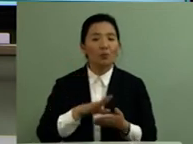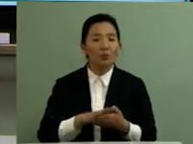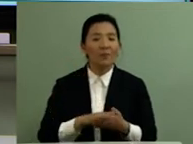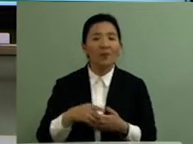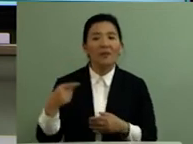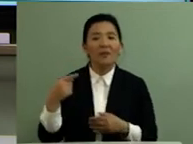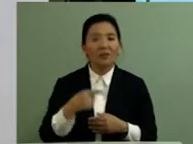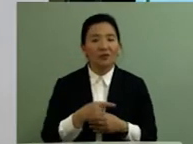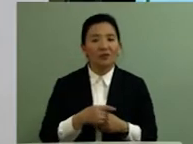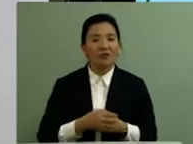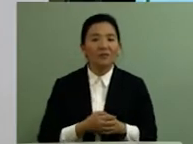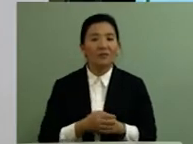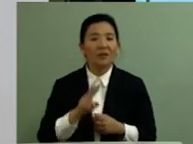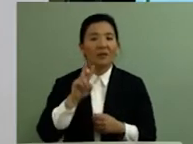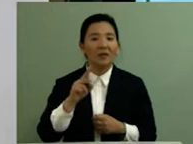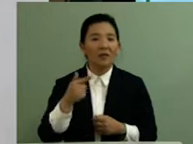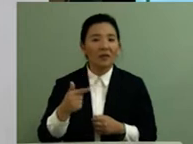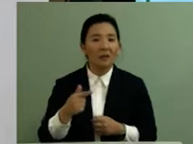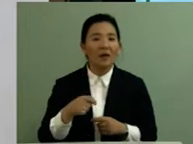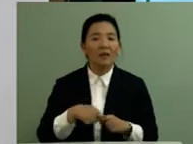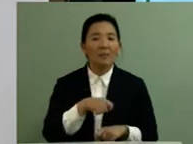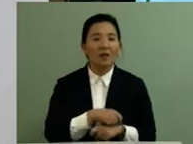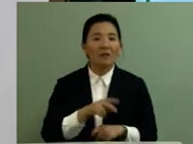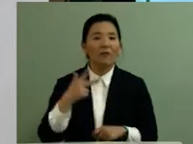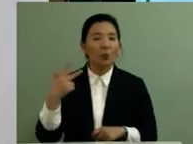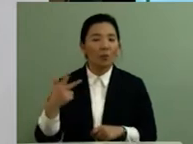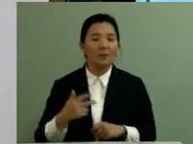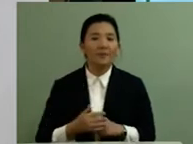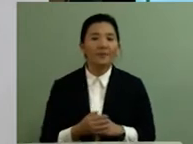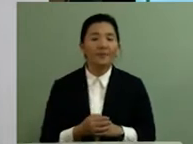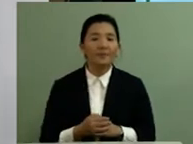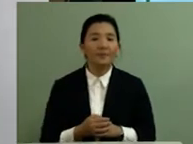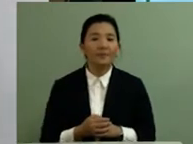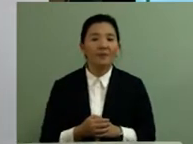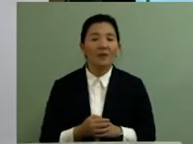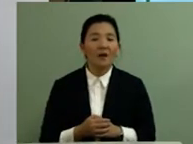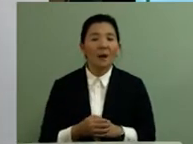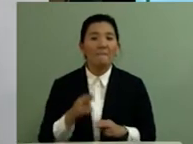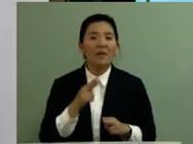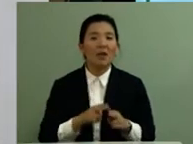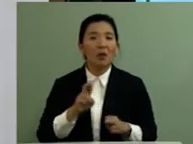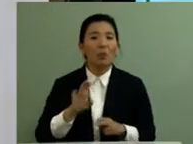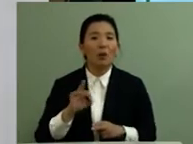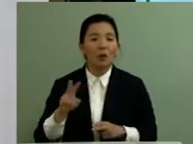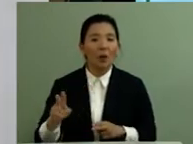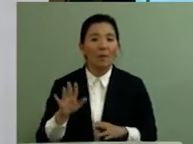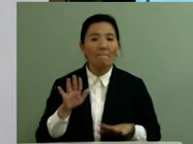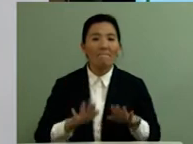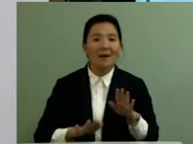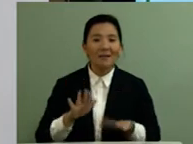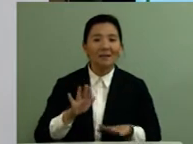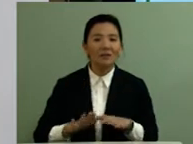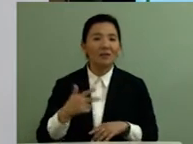1000 кг на метр в кубе. Бетонный блок массой 30 килограмм.